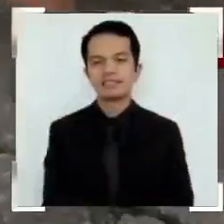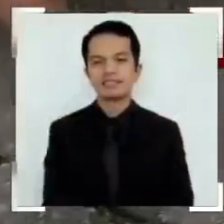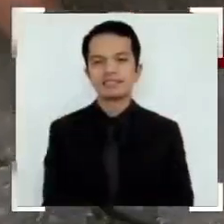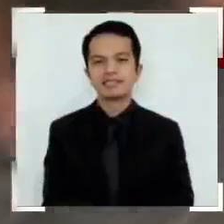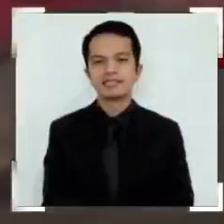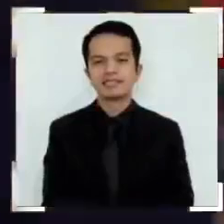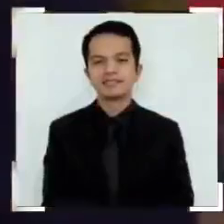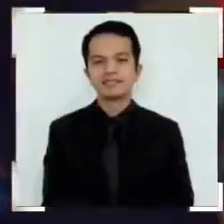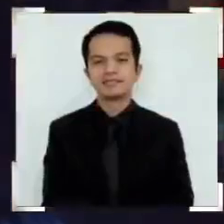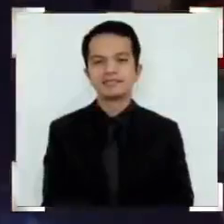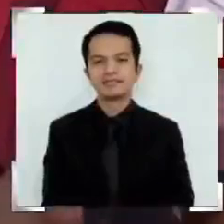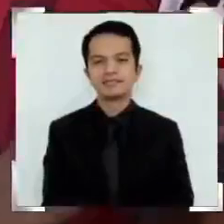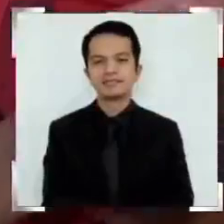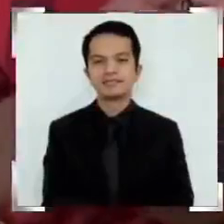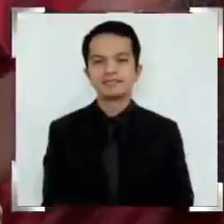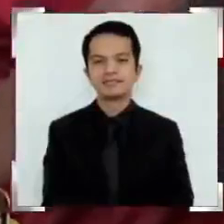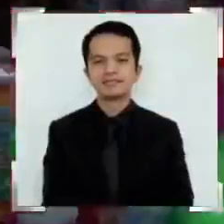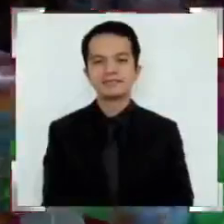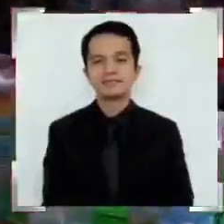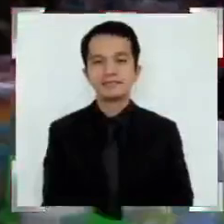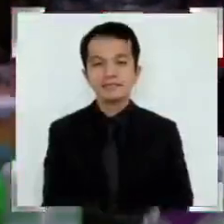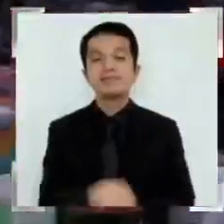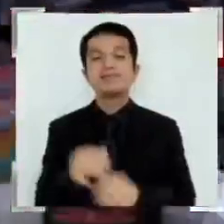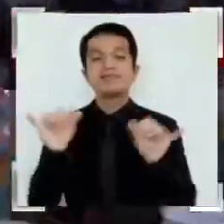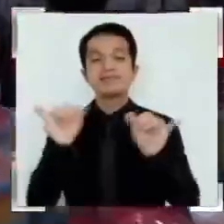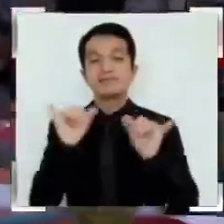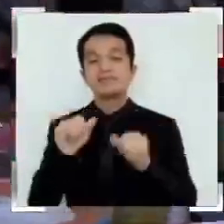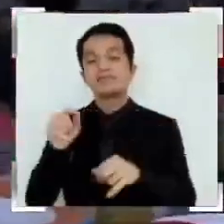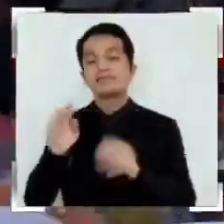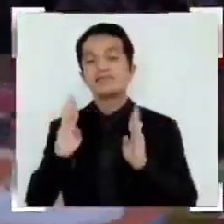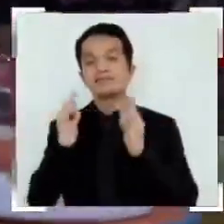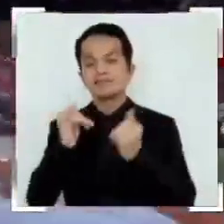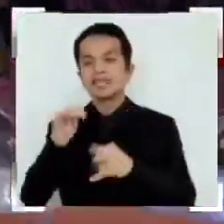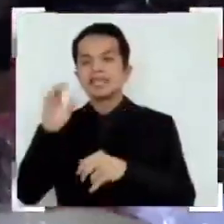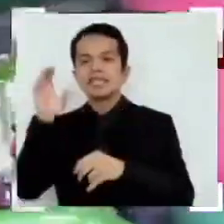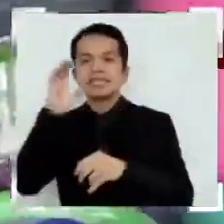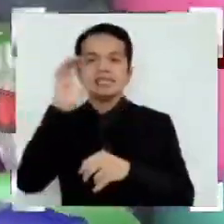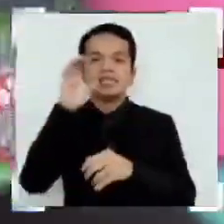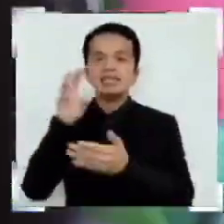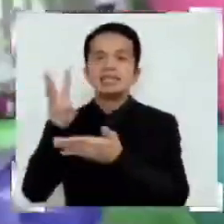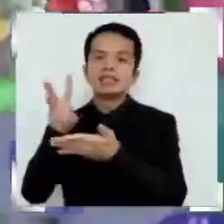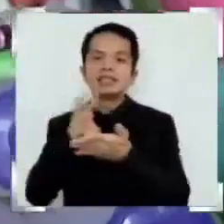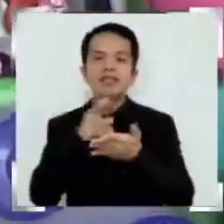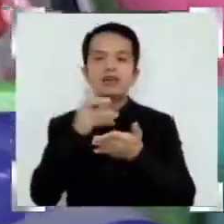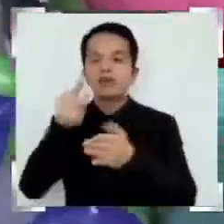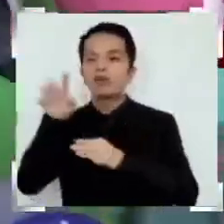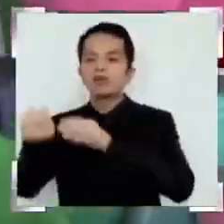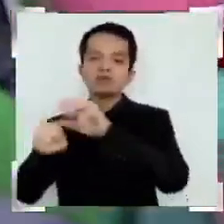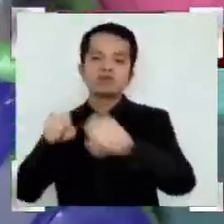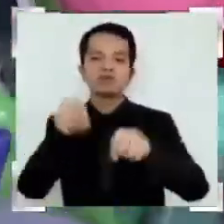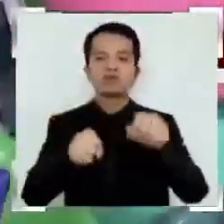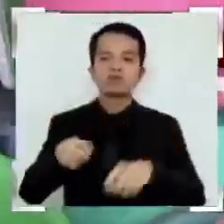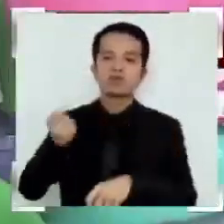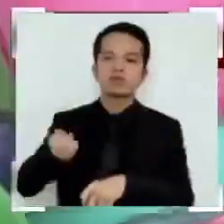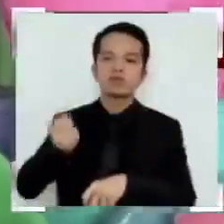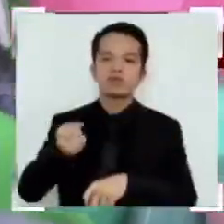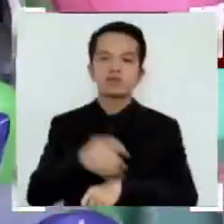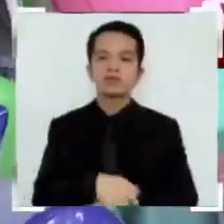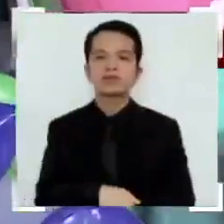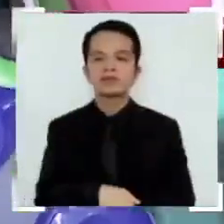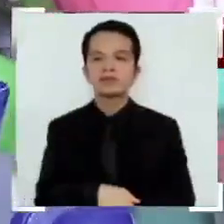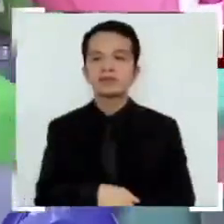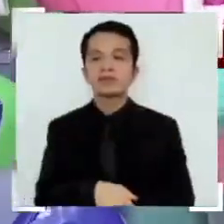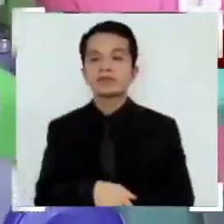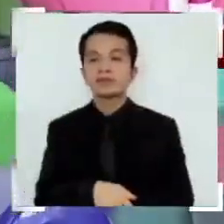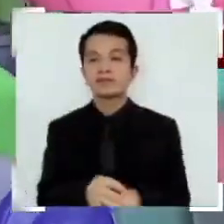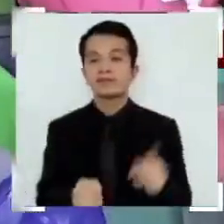Sige. Huwag na. Sinuyo din ang mga taga-barangay, pati mga tindahan para mangumpiska. Pasensya na po ha. Kukumpiskahin na po namin